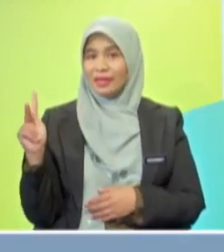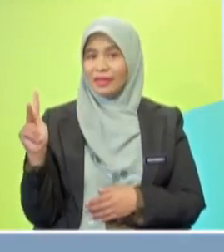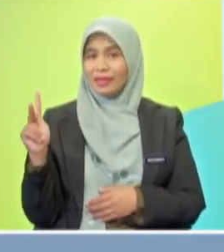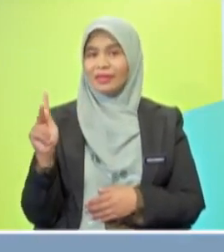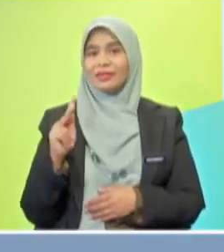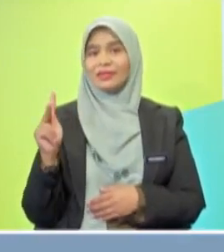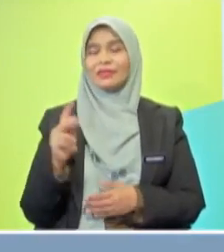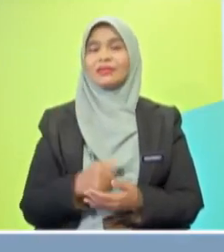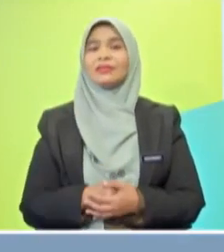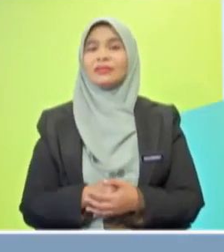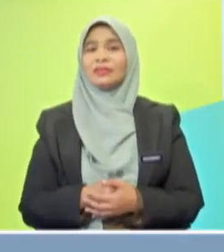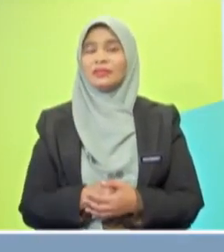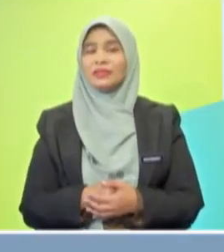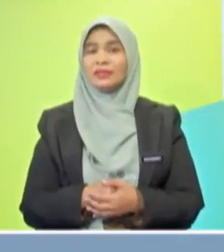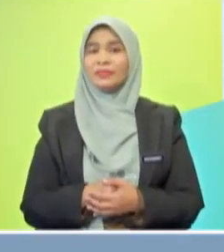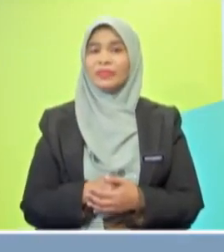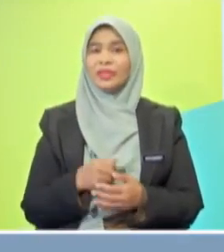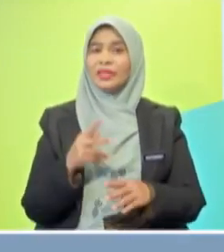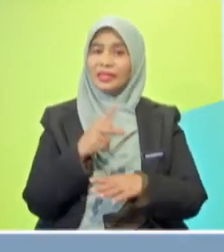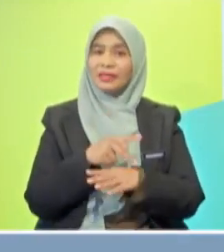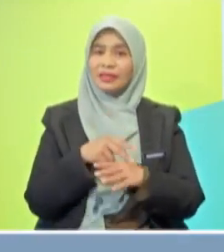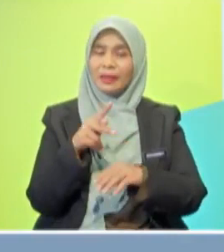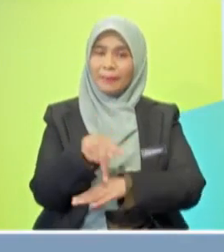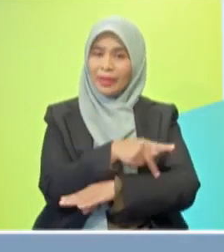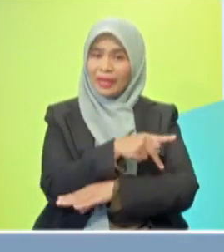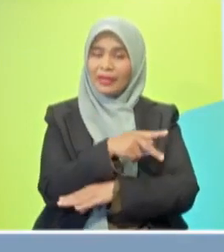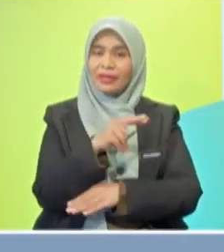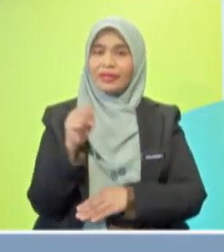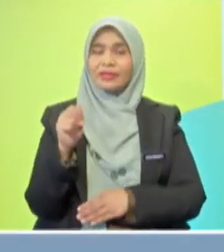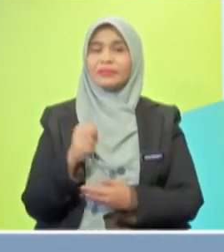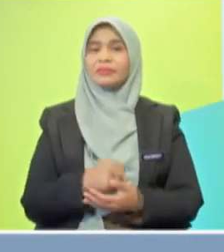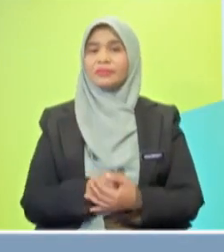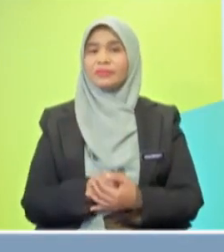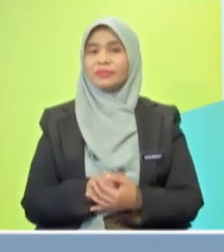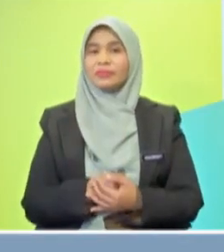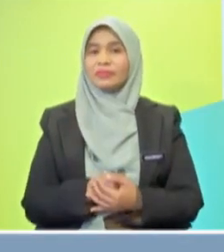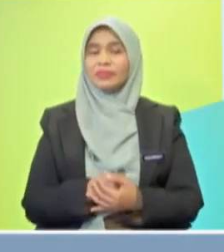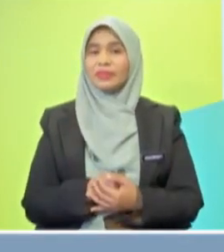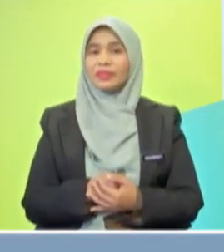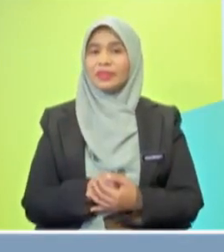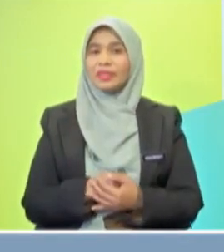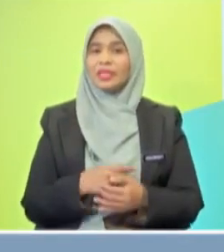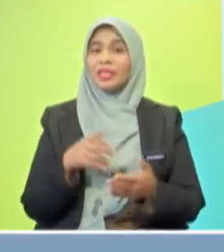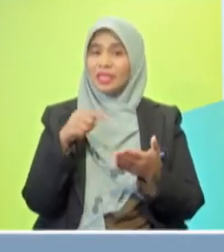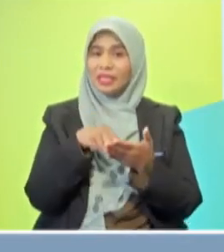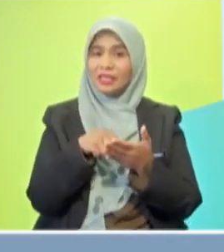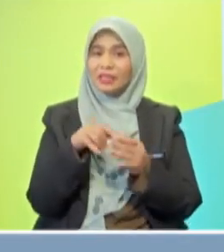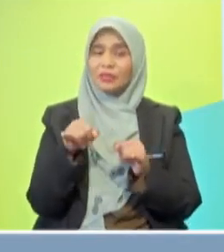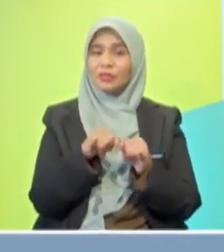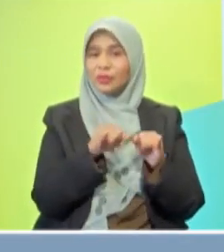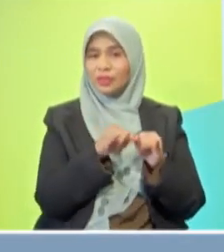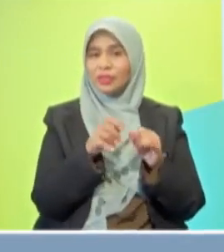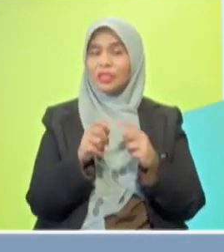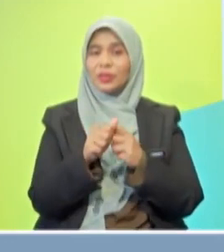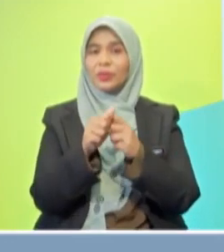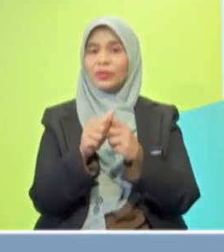kanan? Okey, ketika memakai pakaian, kita mula dengan kanan. Ini sunnah Nabi juga ya. Kita pakai mula